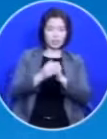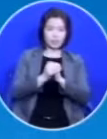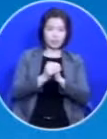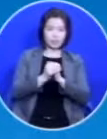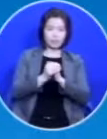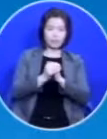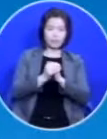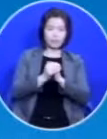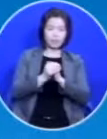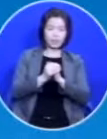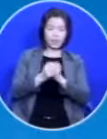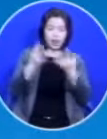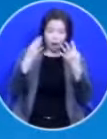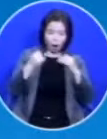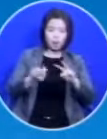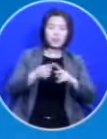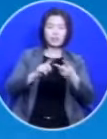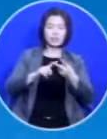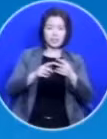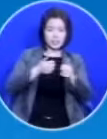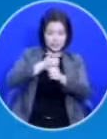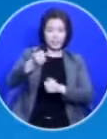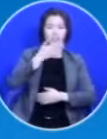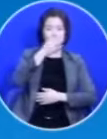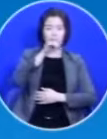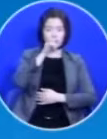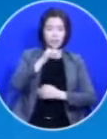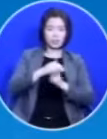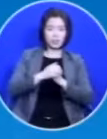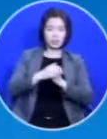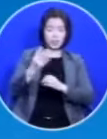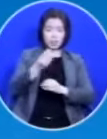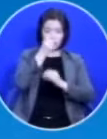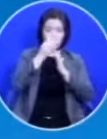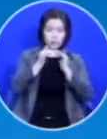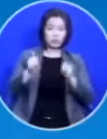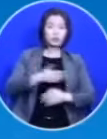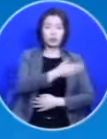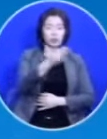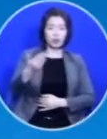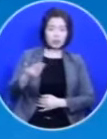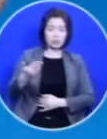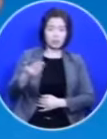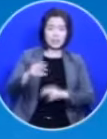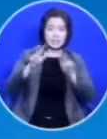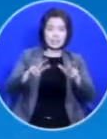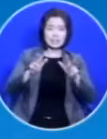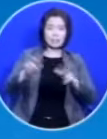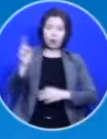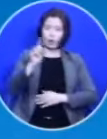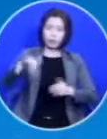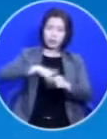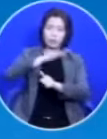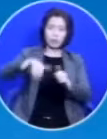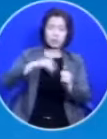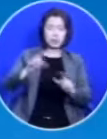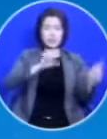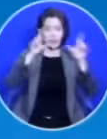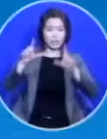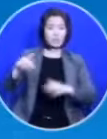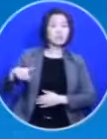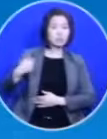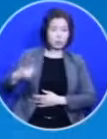않습니다 얼마든지 이길 수 있어요 고난 성도 여러분 지금 어떤 형편에 사실지